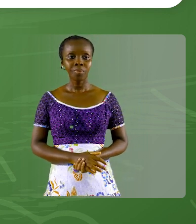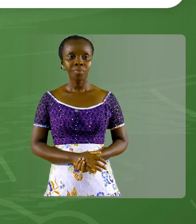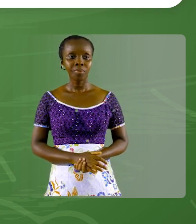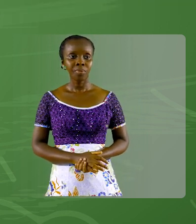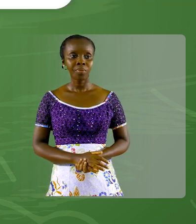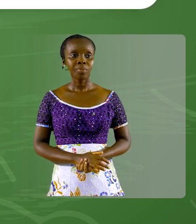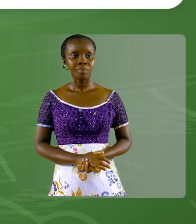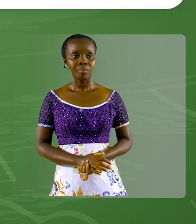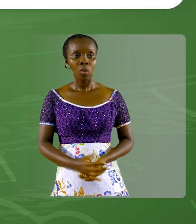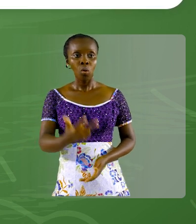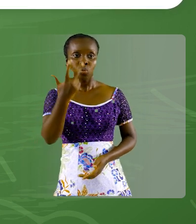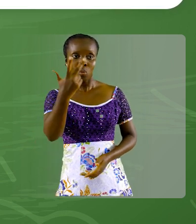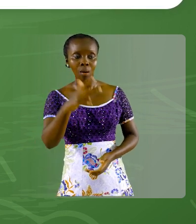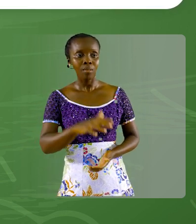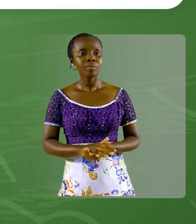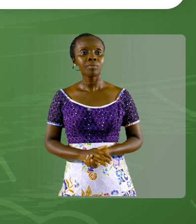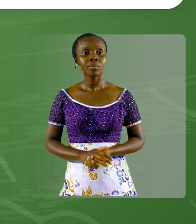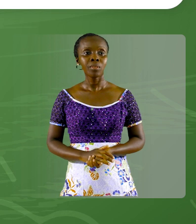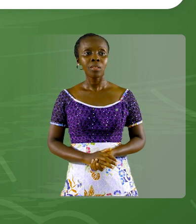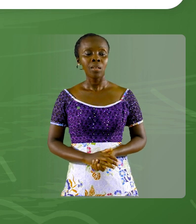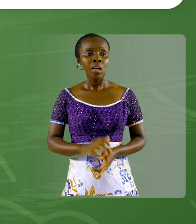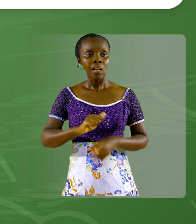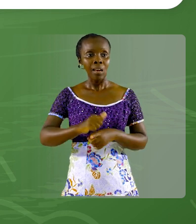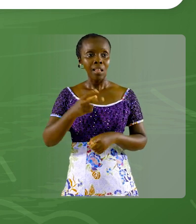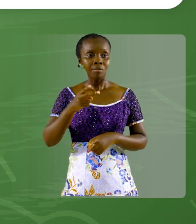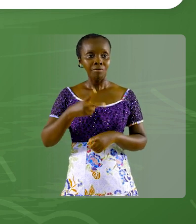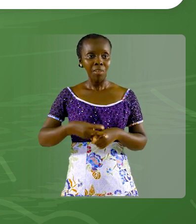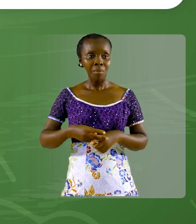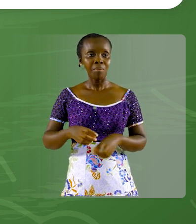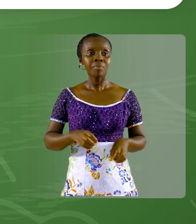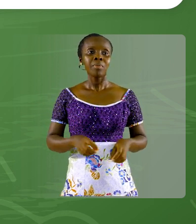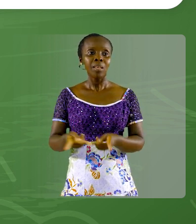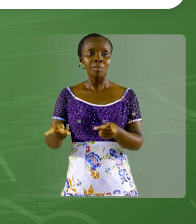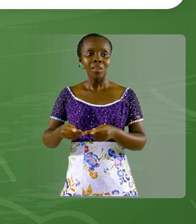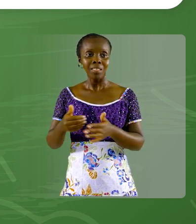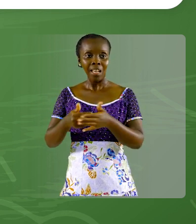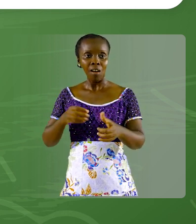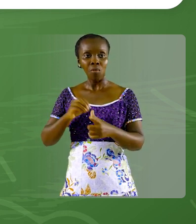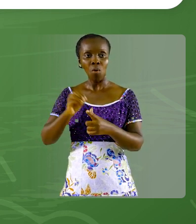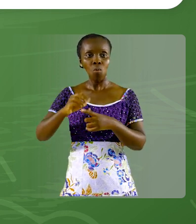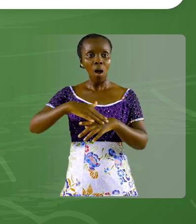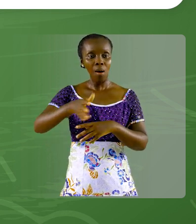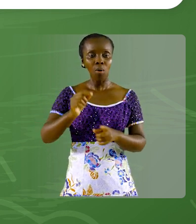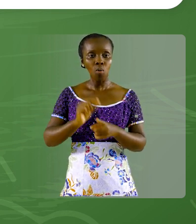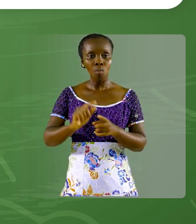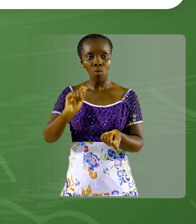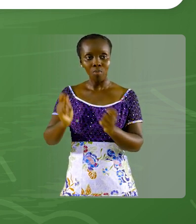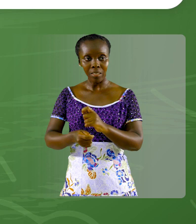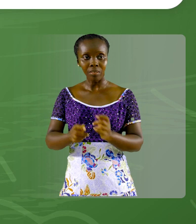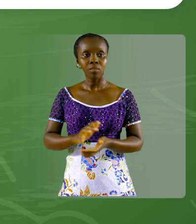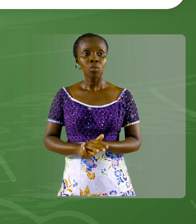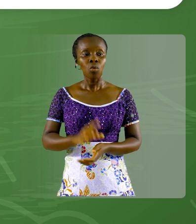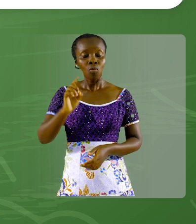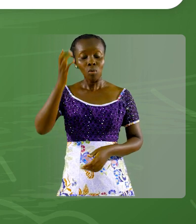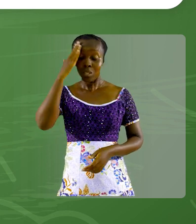Petit 3, placé avant ou après le mot modifié. Et nous retenons